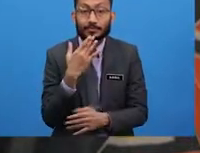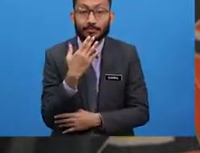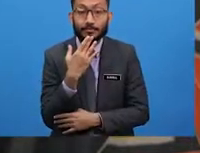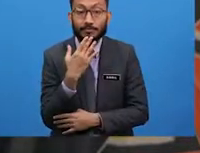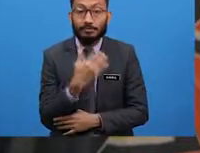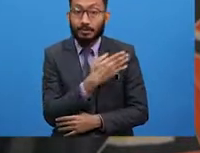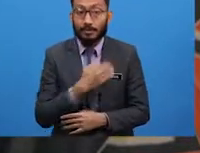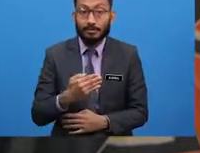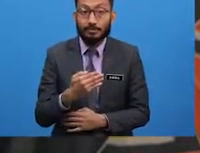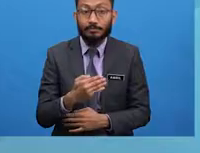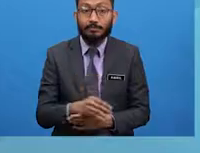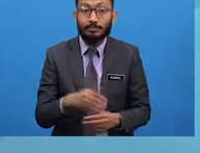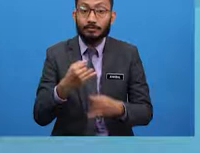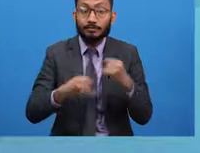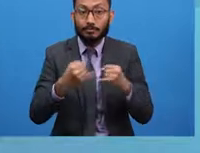ialah naptol.